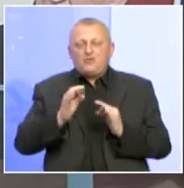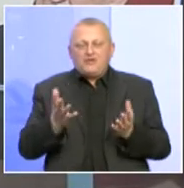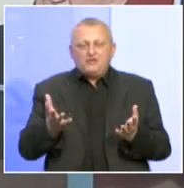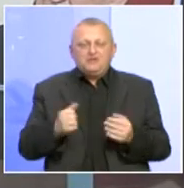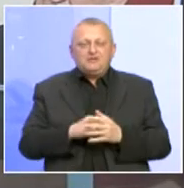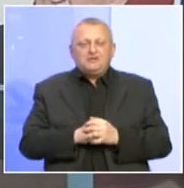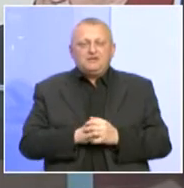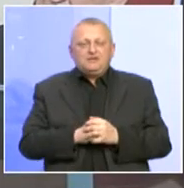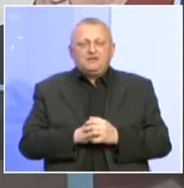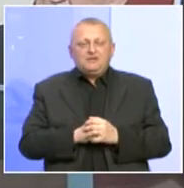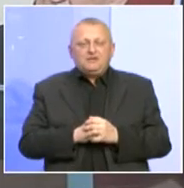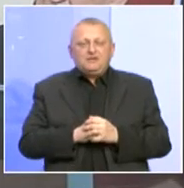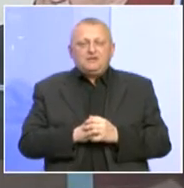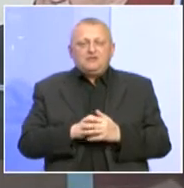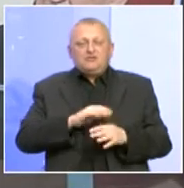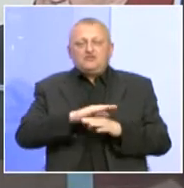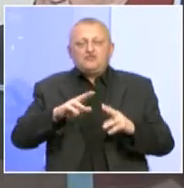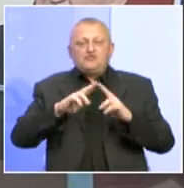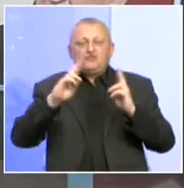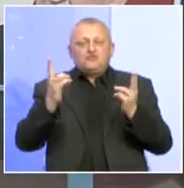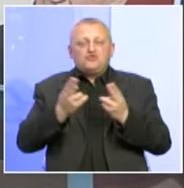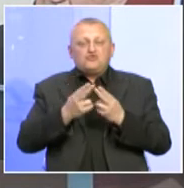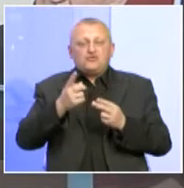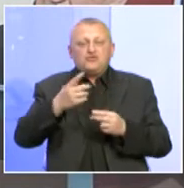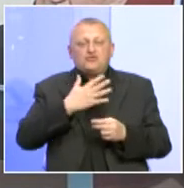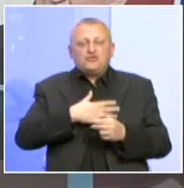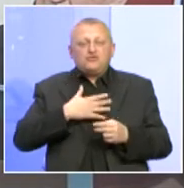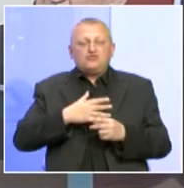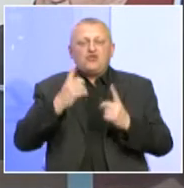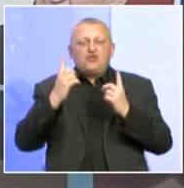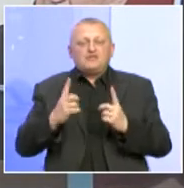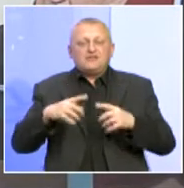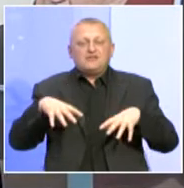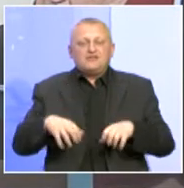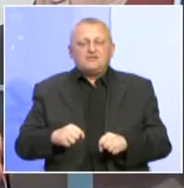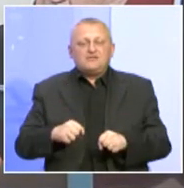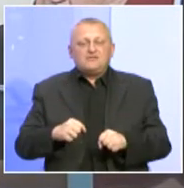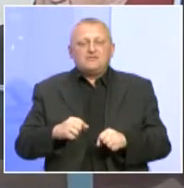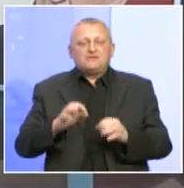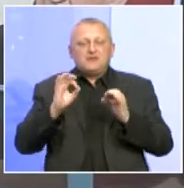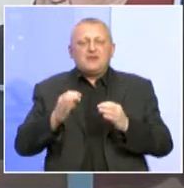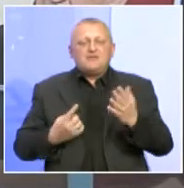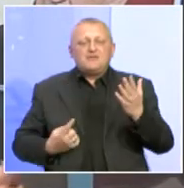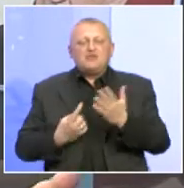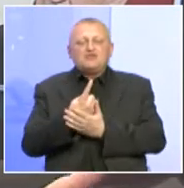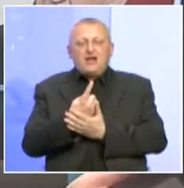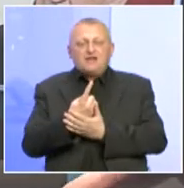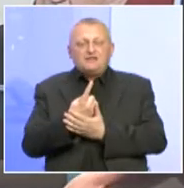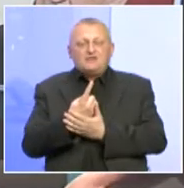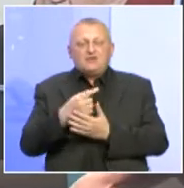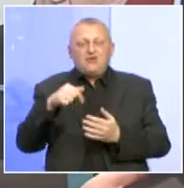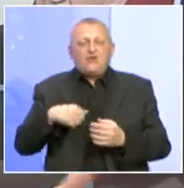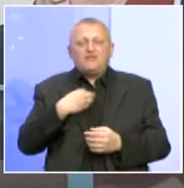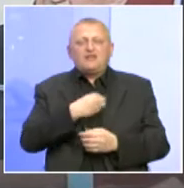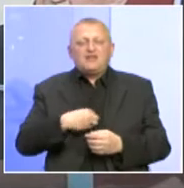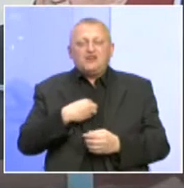Ali svugde u svijetu oni žele ostati na vlasti sa konkretnim rezultatima, da. A to je ovdje,